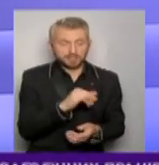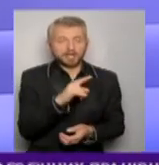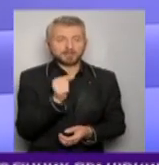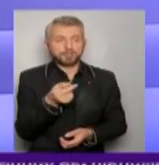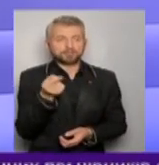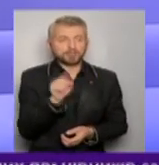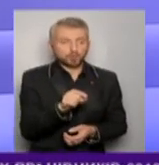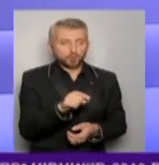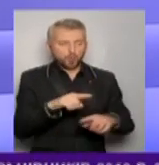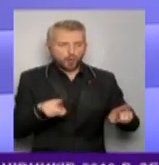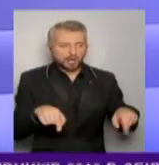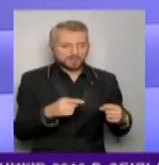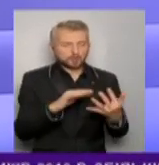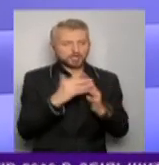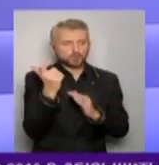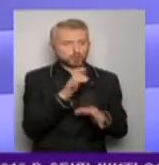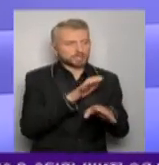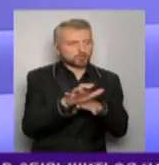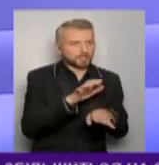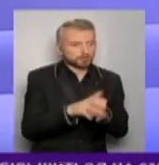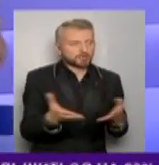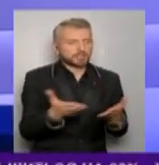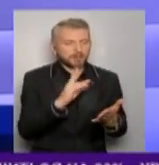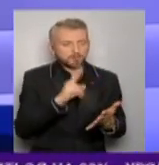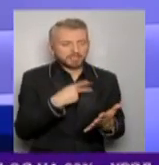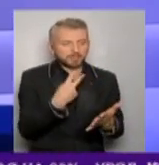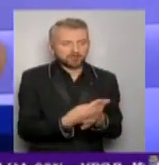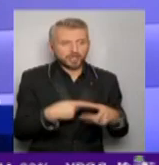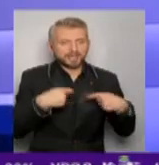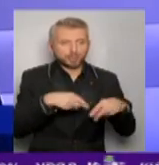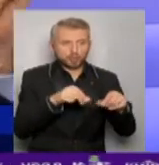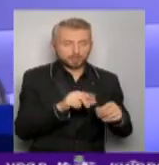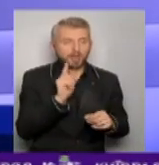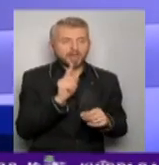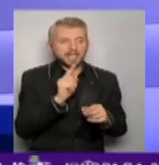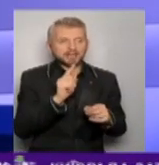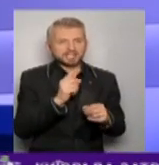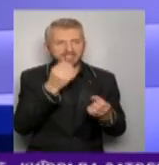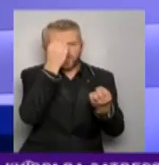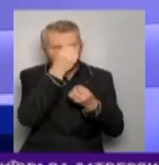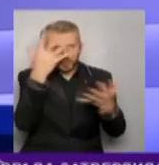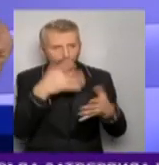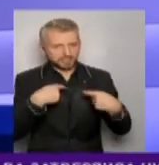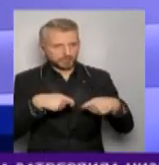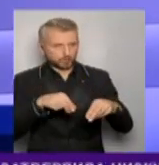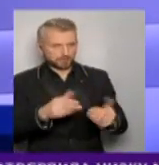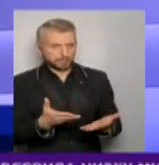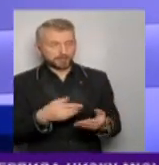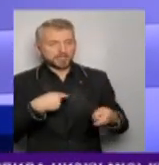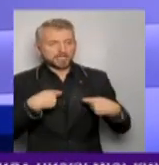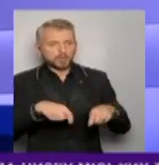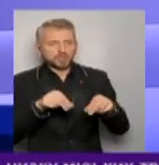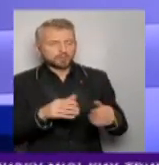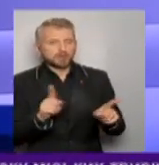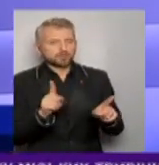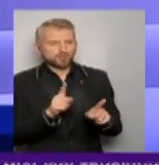ту організацію сільськогосподарського виробництва, яка передбачає ринок землі, але цивілізований ринок землі. Тобто ринок землі, який не